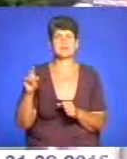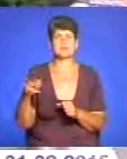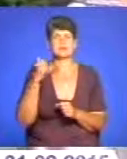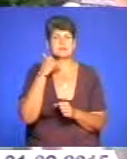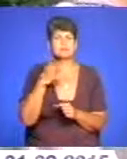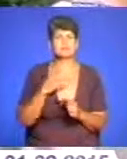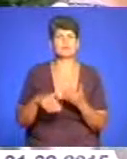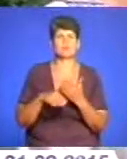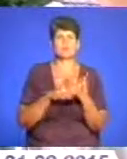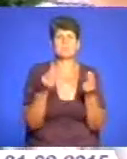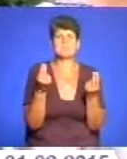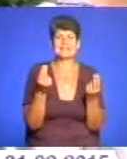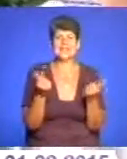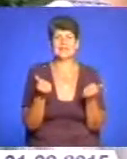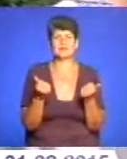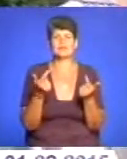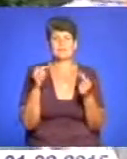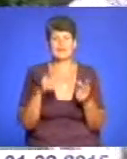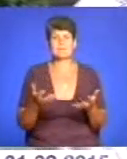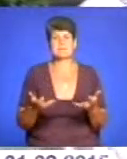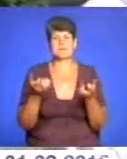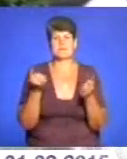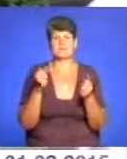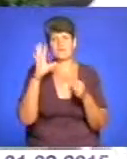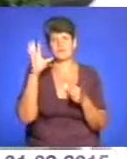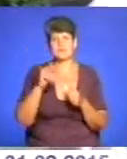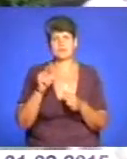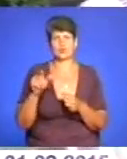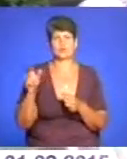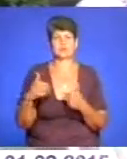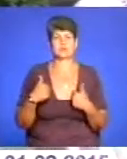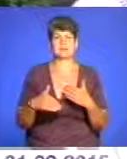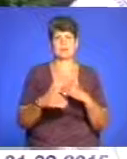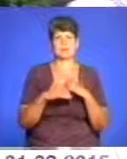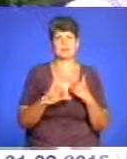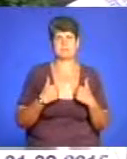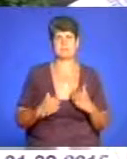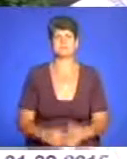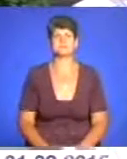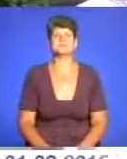допомагав і матеріально, і так підтримував, і всім людям, які допомогли мені.